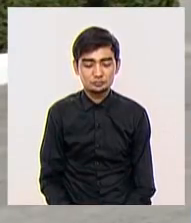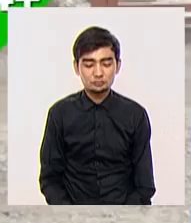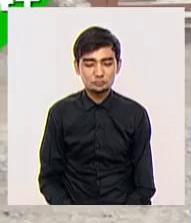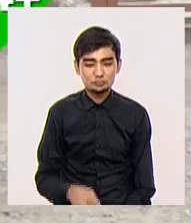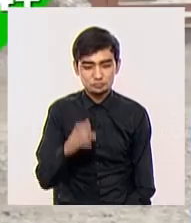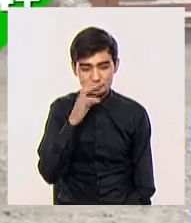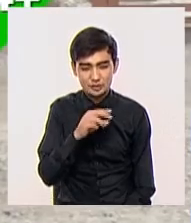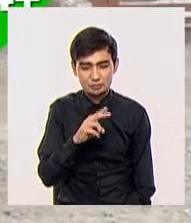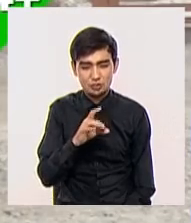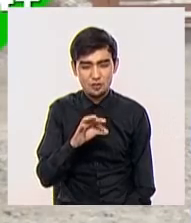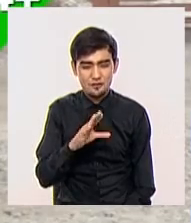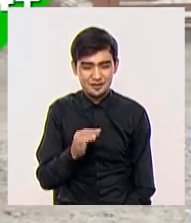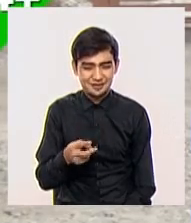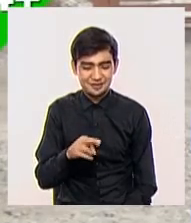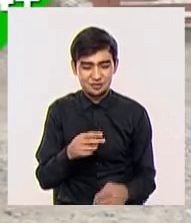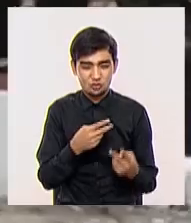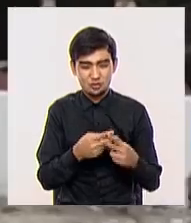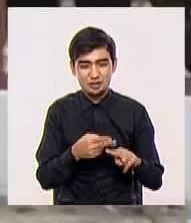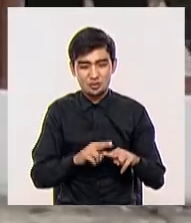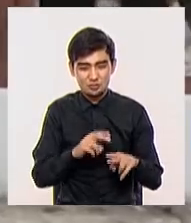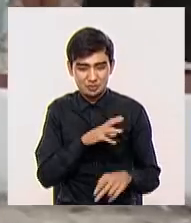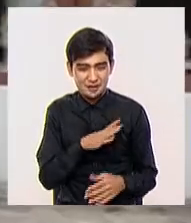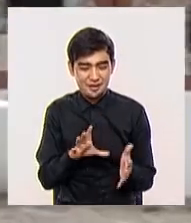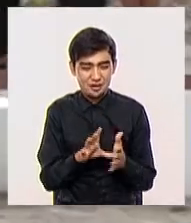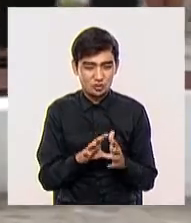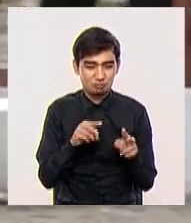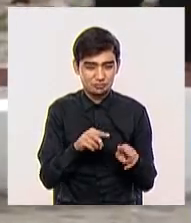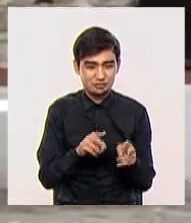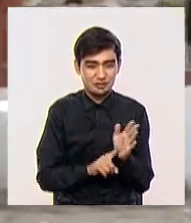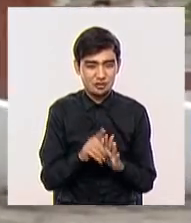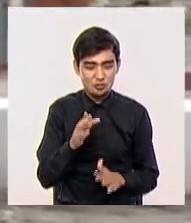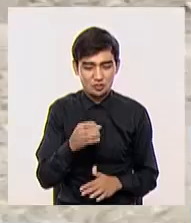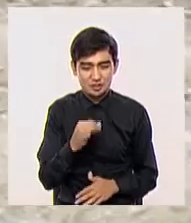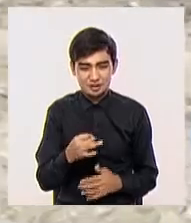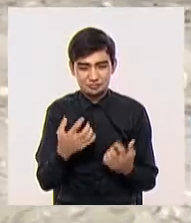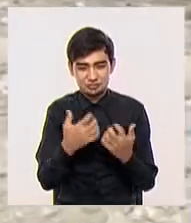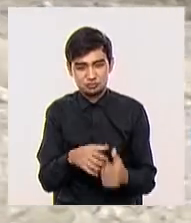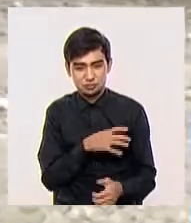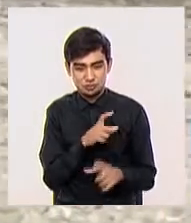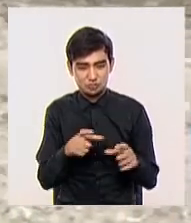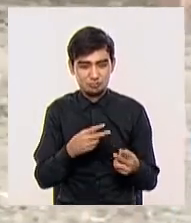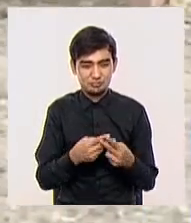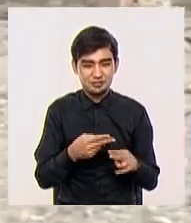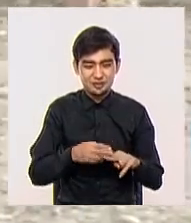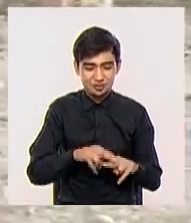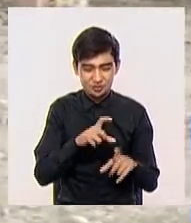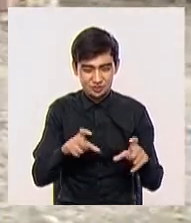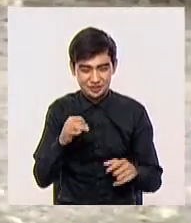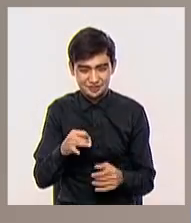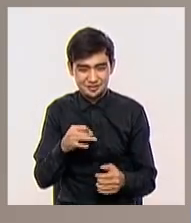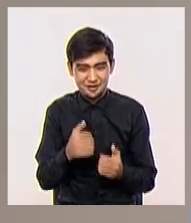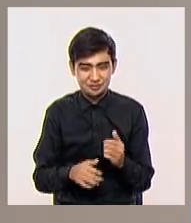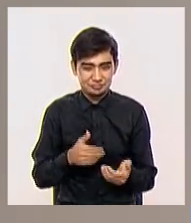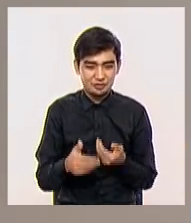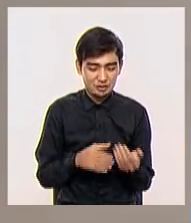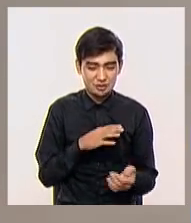Елімізде пробация қызметінің есебінде тұрған сотталғандарды электронды түрде бақылау қолға алынбақ. Енді есепте тұрған жазасын өтеушілердің әр басқан қадамы